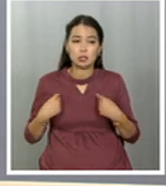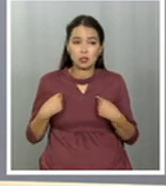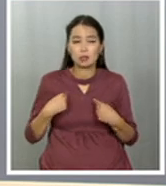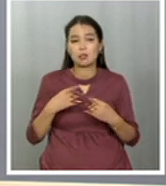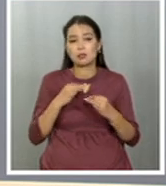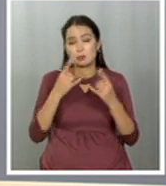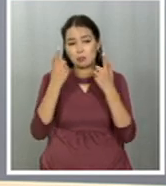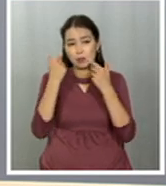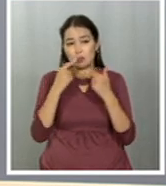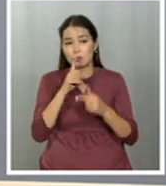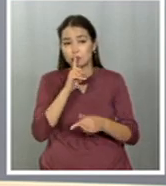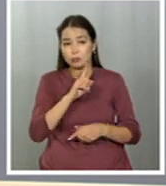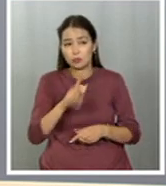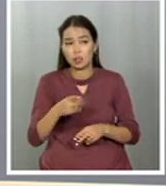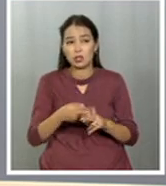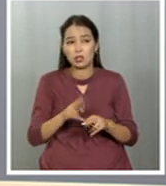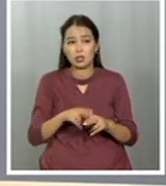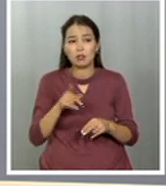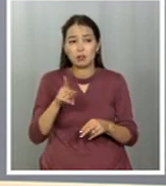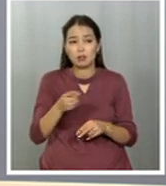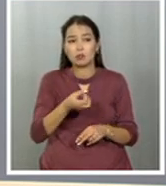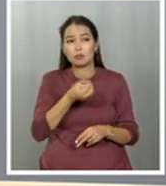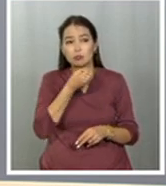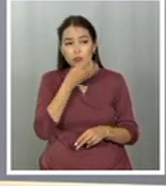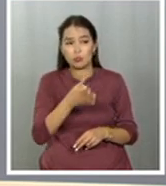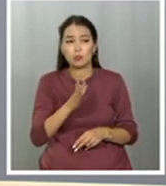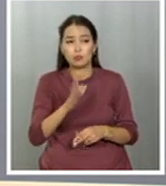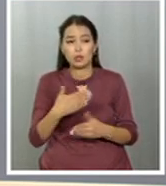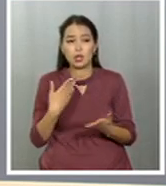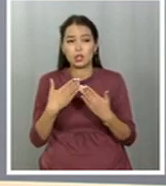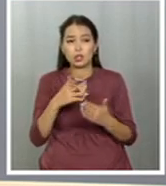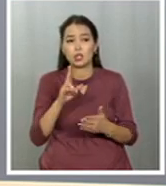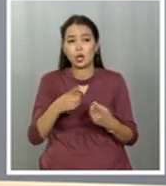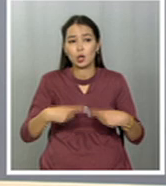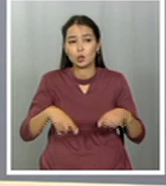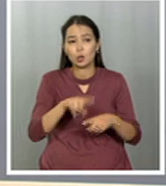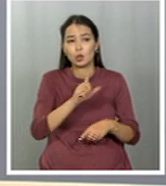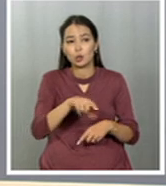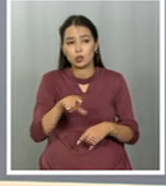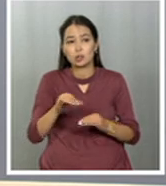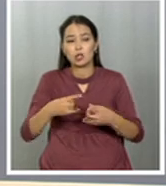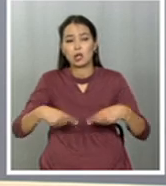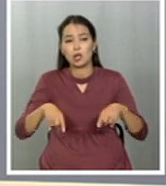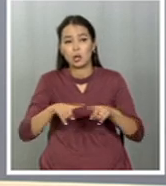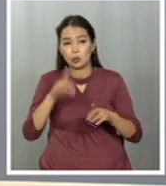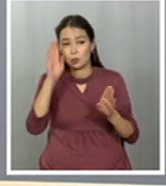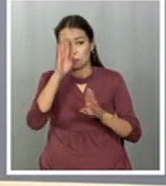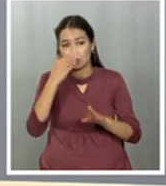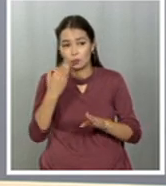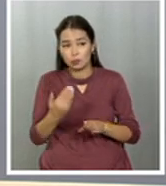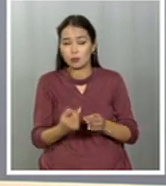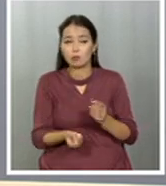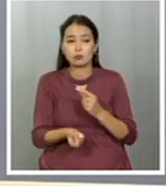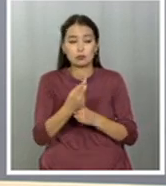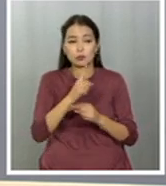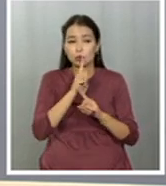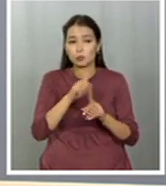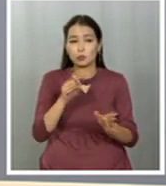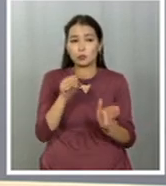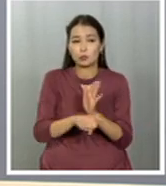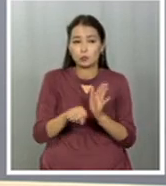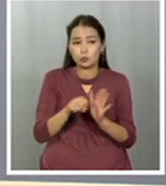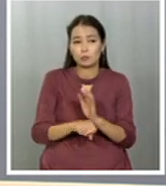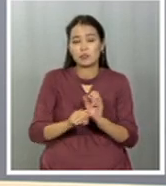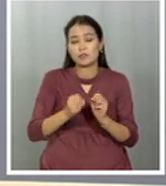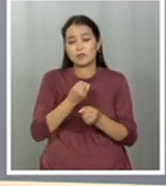Это благотворно скажется на отношениях с окружающими людьми и с окружающей средой. Не произойдет убийство святого